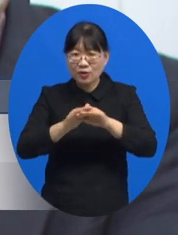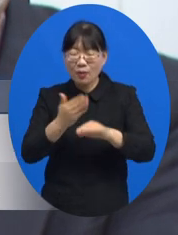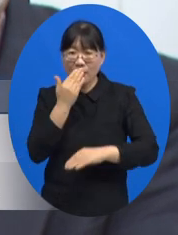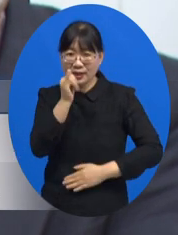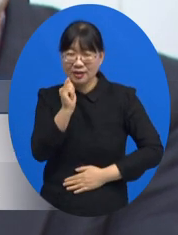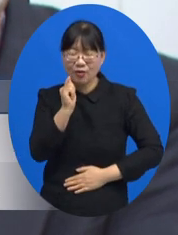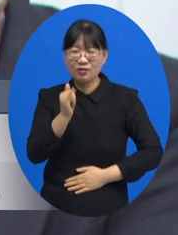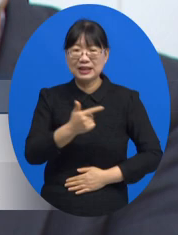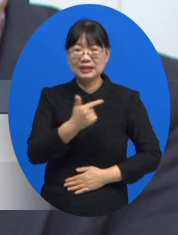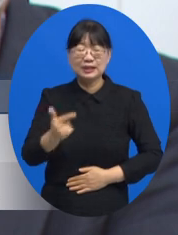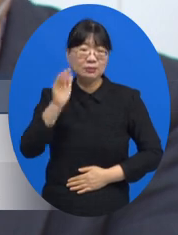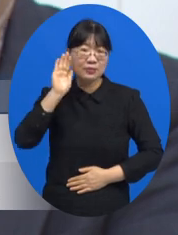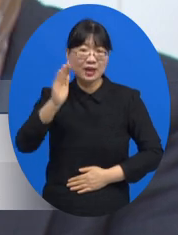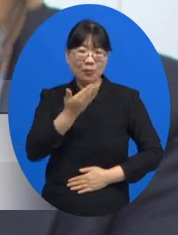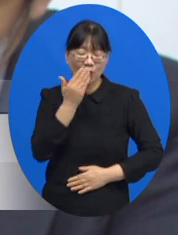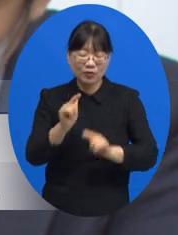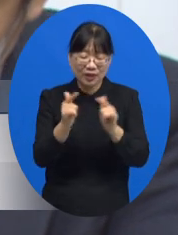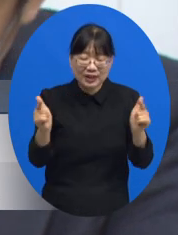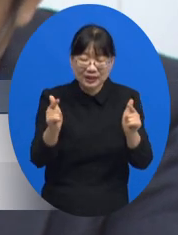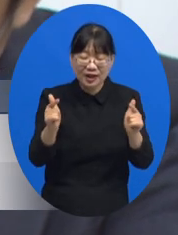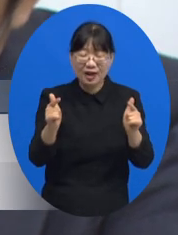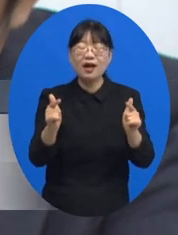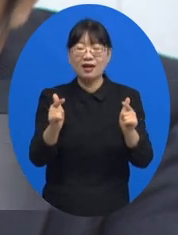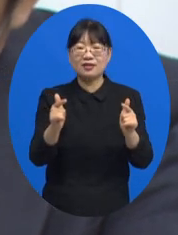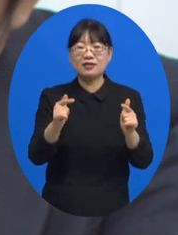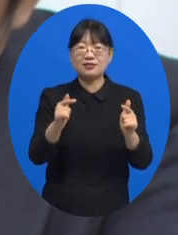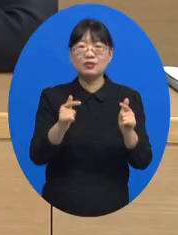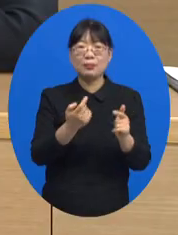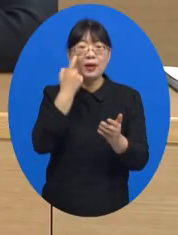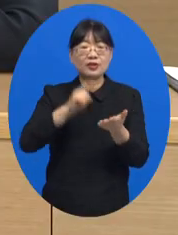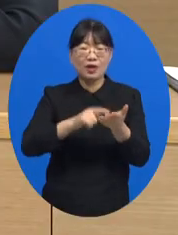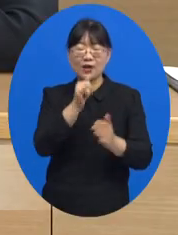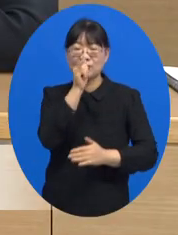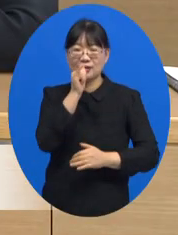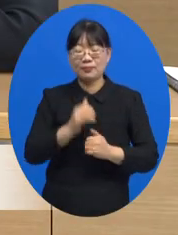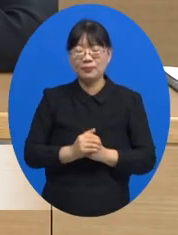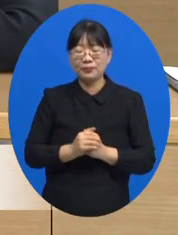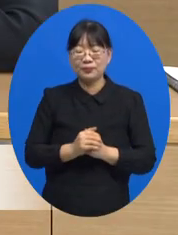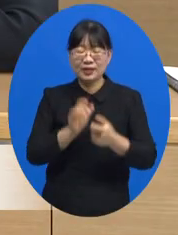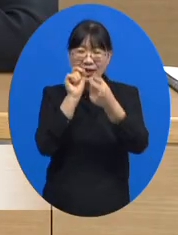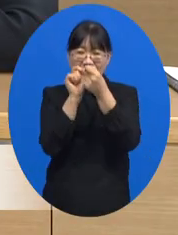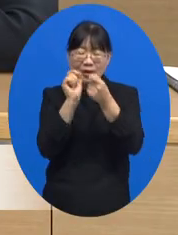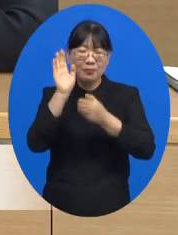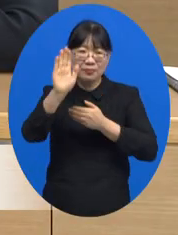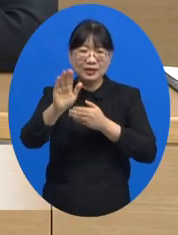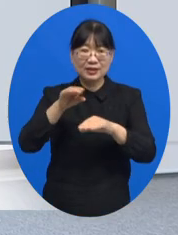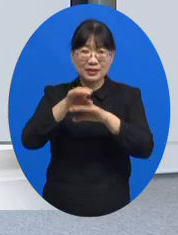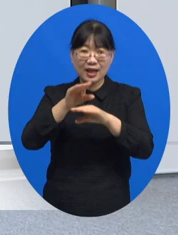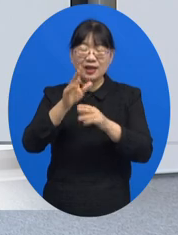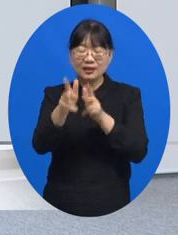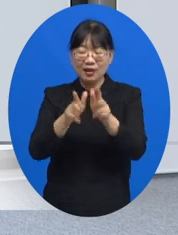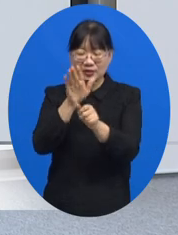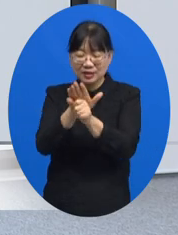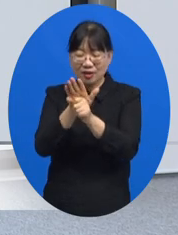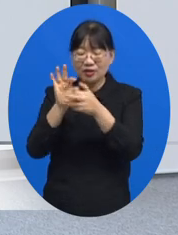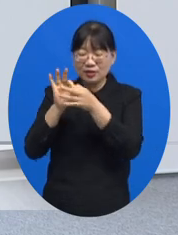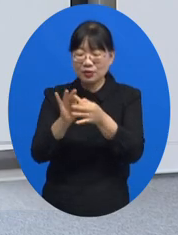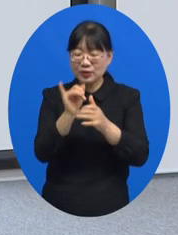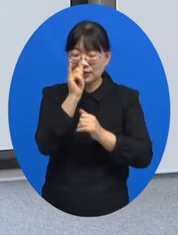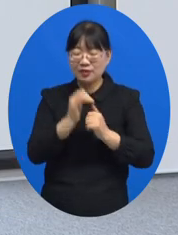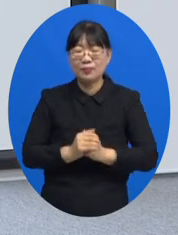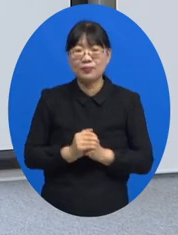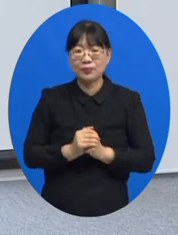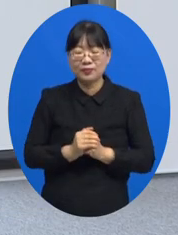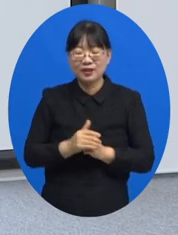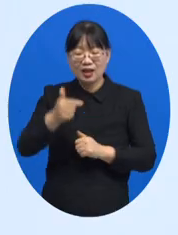엄청난 미래 먹거리가 여기 있다고 하는게 저의 생각입니다 코앞으로 다가온 미래차 산업에 대한 재현도 이어졌습니다